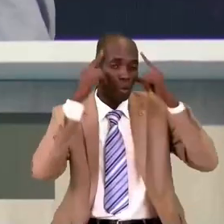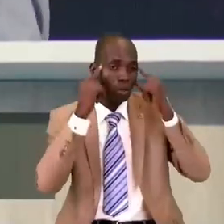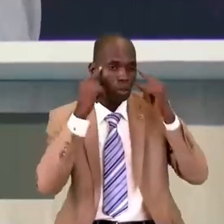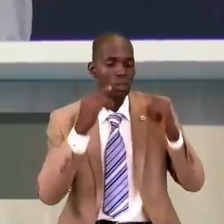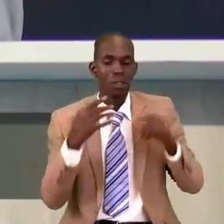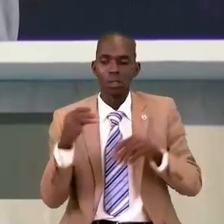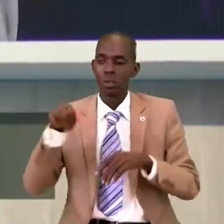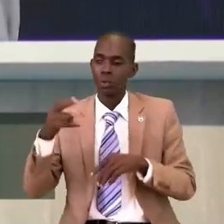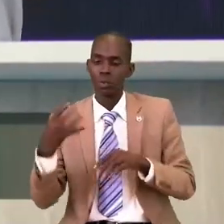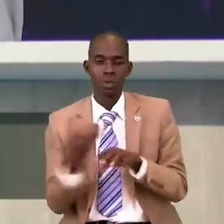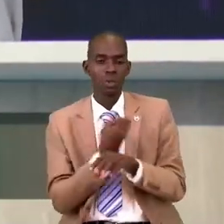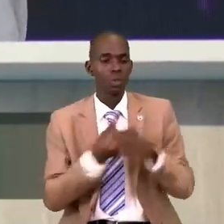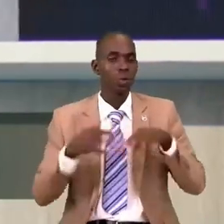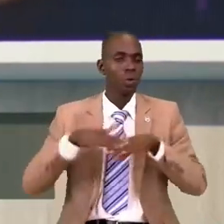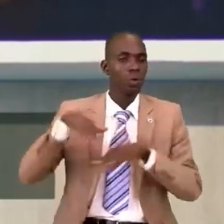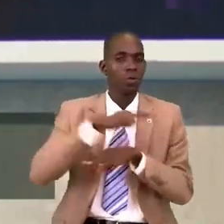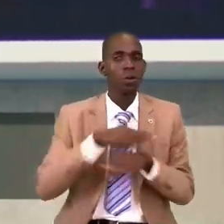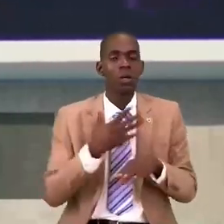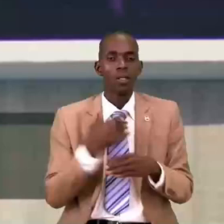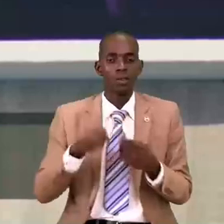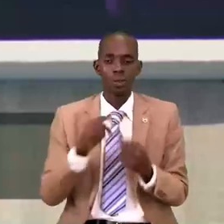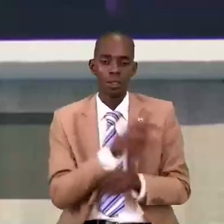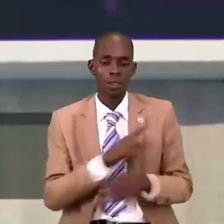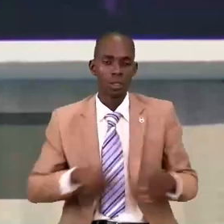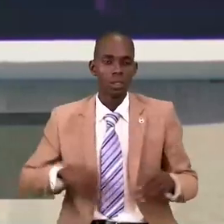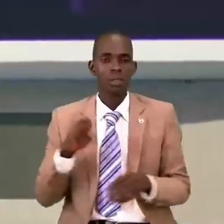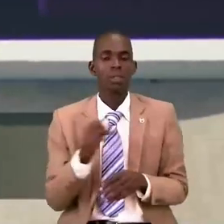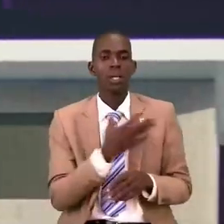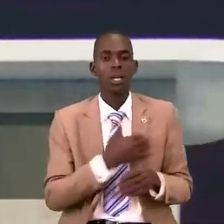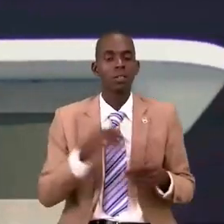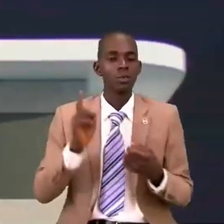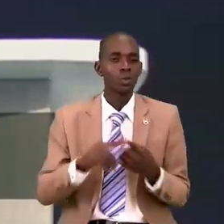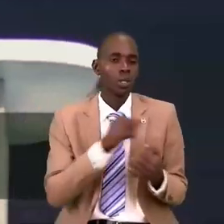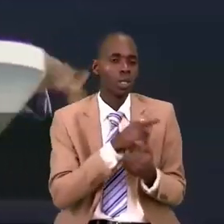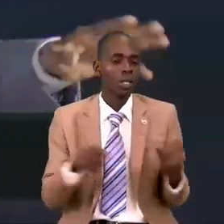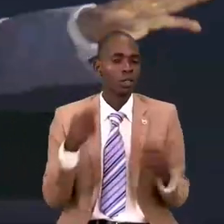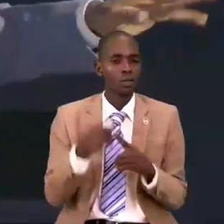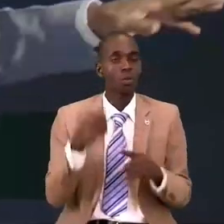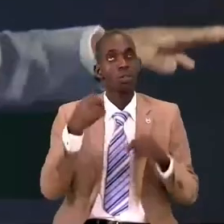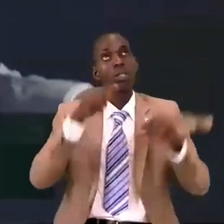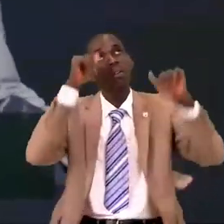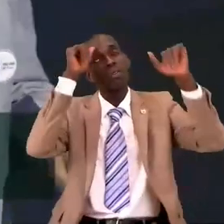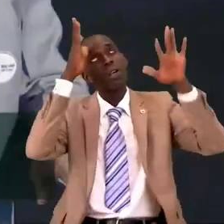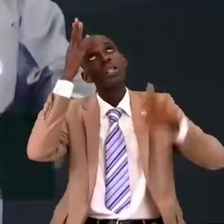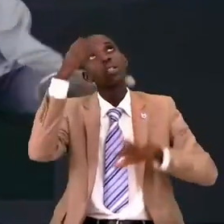Père au ciel a dit, je mettrai mes paroles dans sa bouche, et il leur dira.